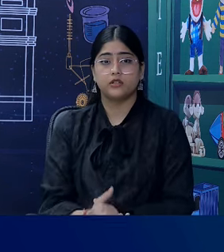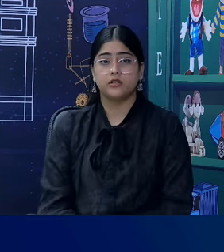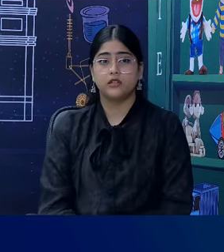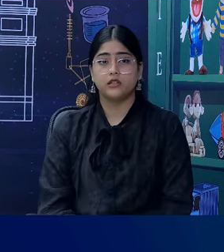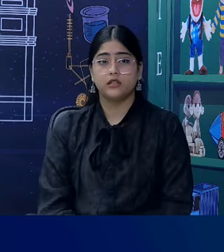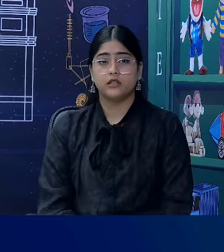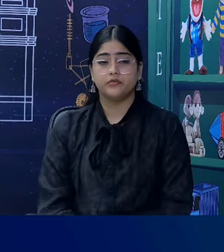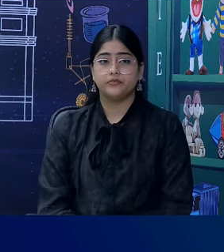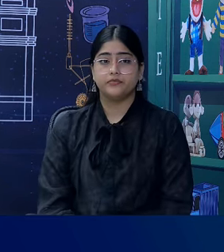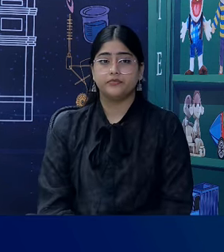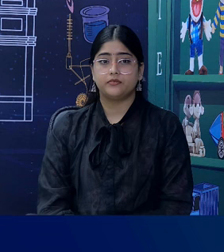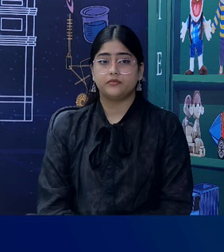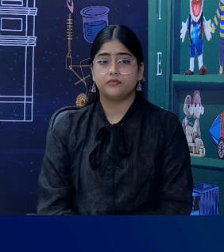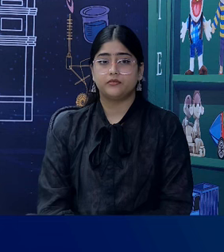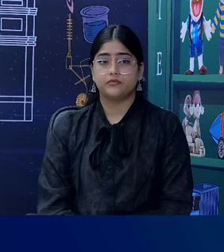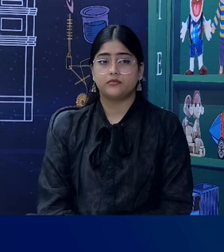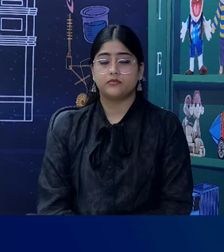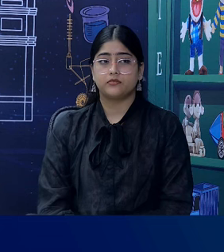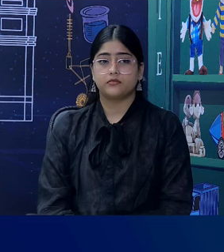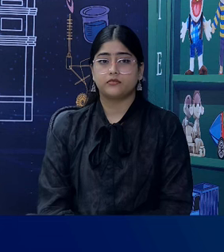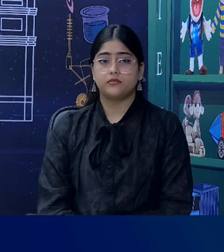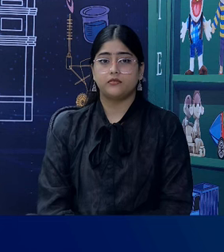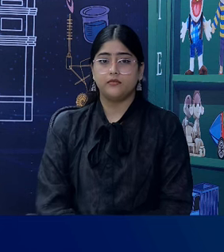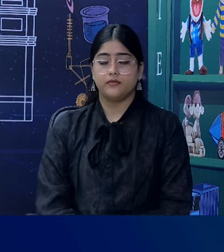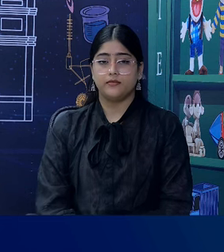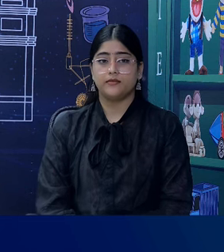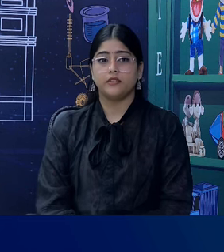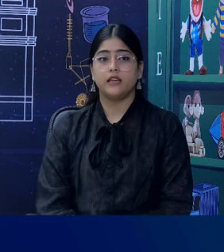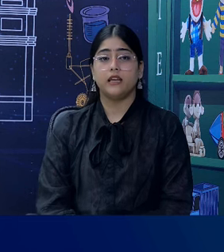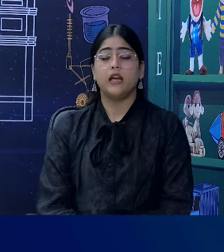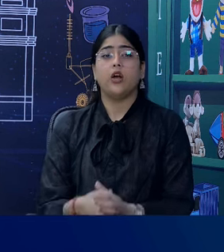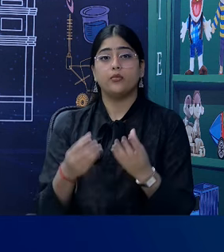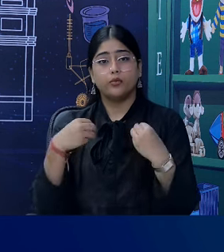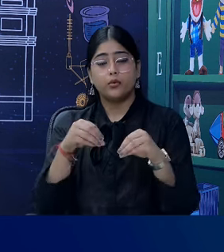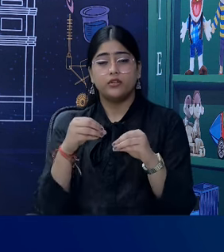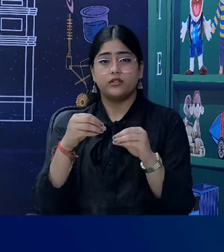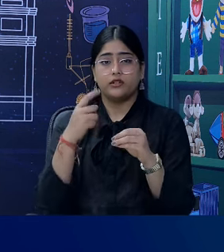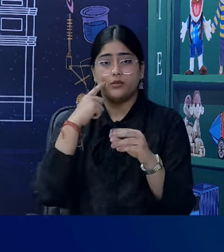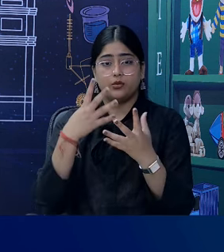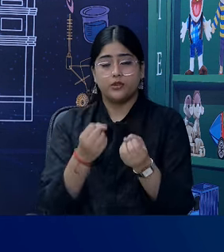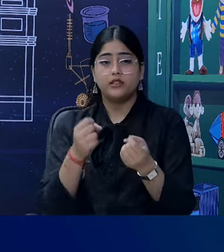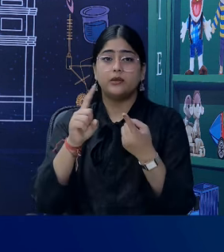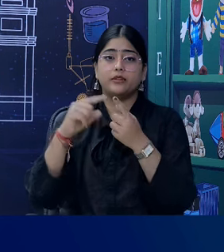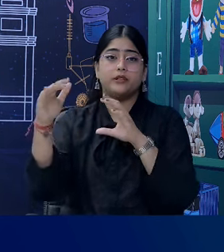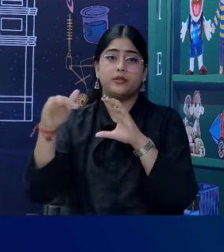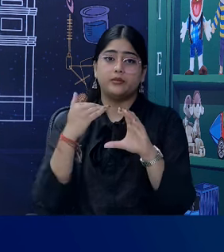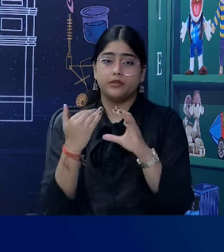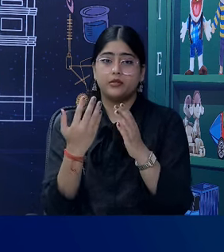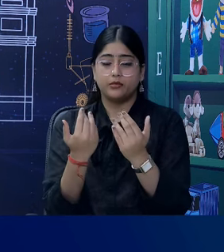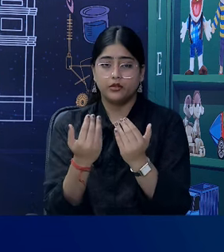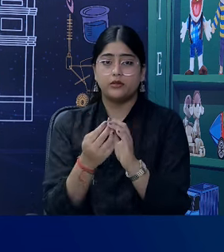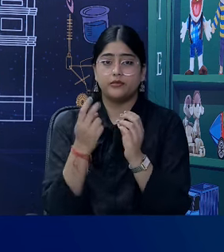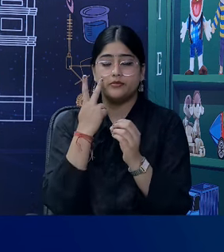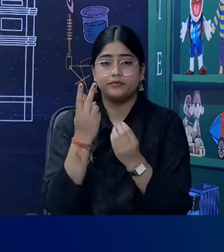88 0044 0559 इसके अलावा आप सभी हमारे साथ संपर्क साध सकते हैं इस